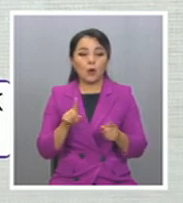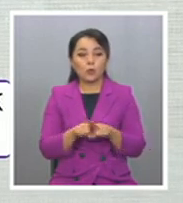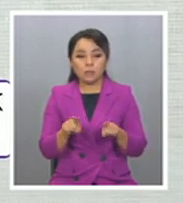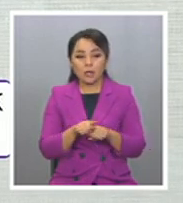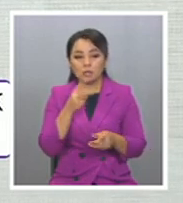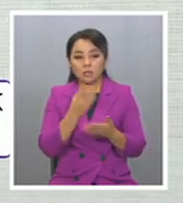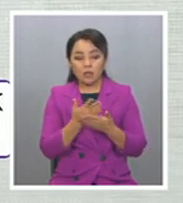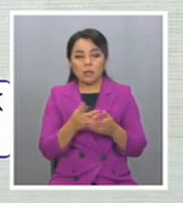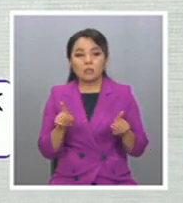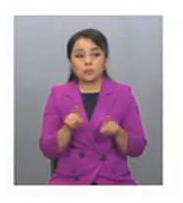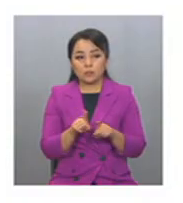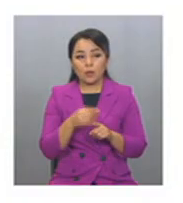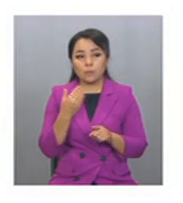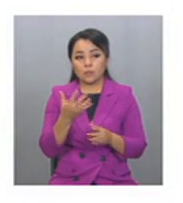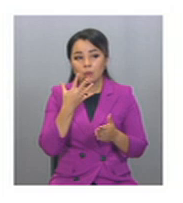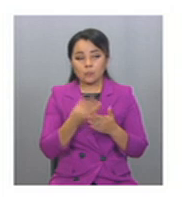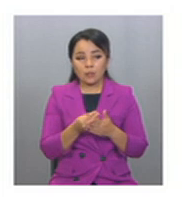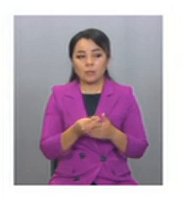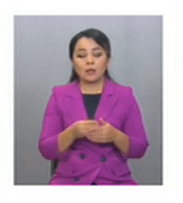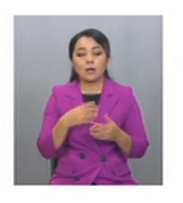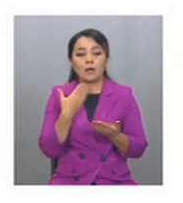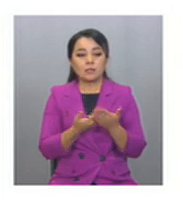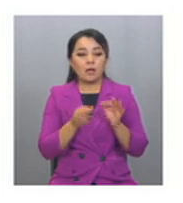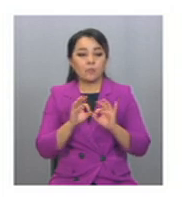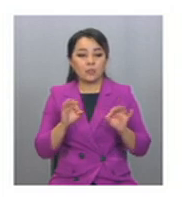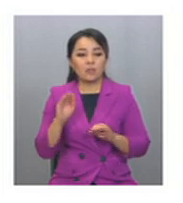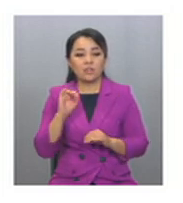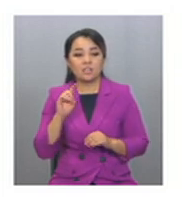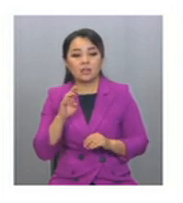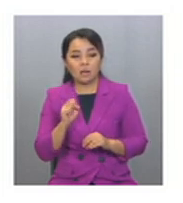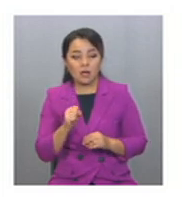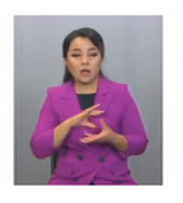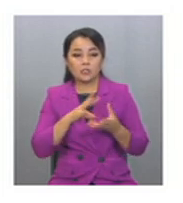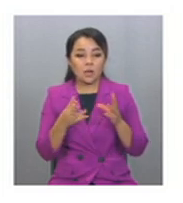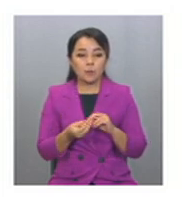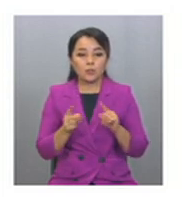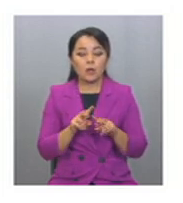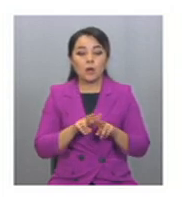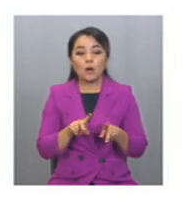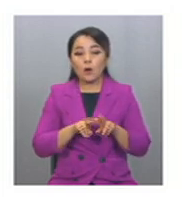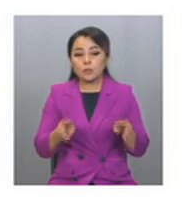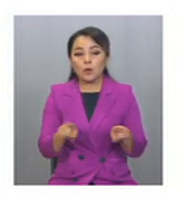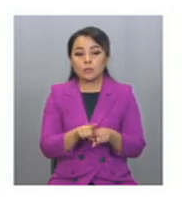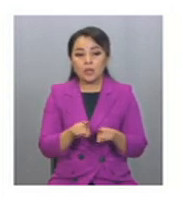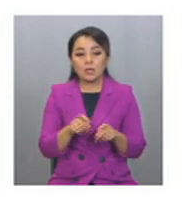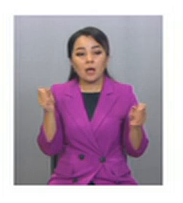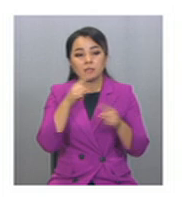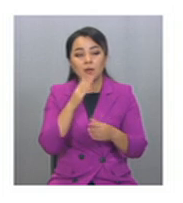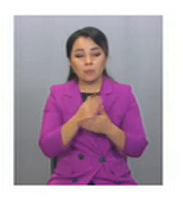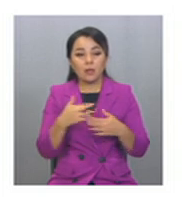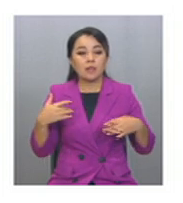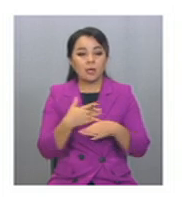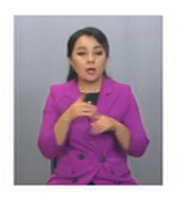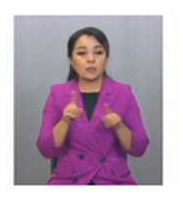сонымен қатар оны сипаттайтын физикалық шамалардың арасындағы ұқсастықтарды анықтадық. Және идеал тербелмелі контур